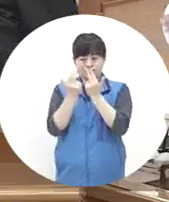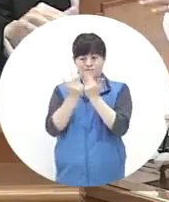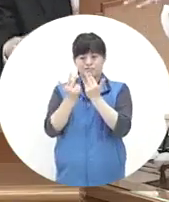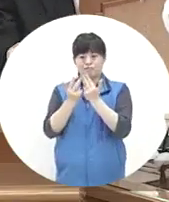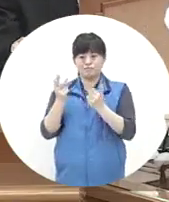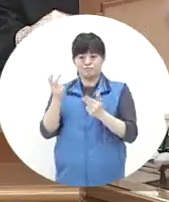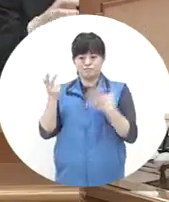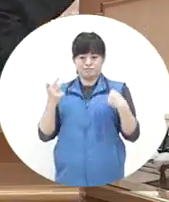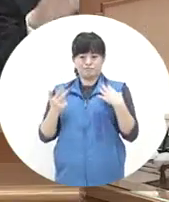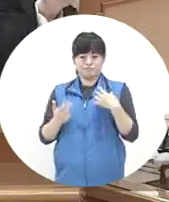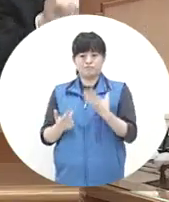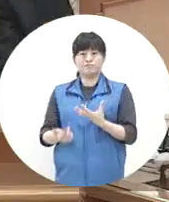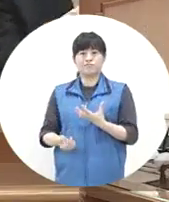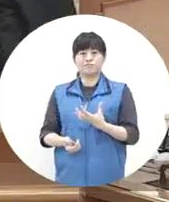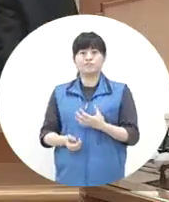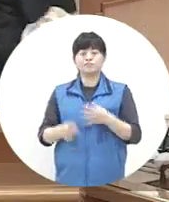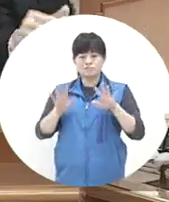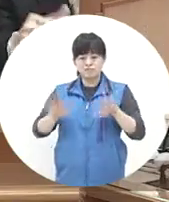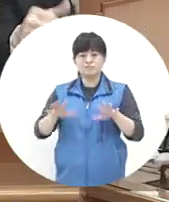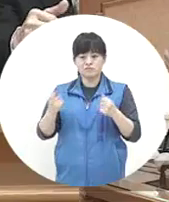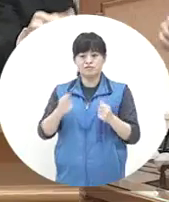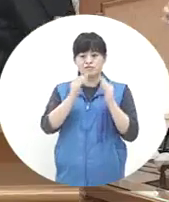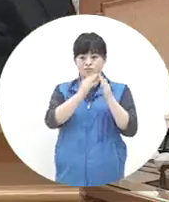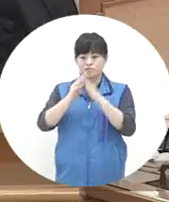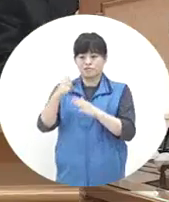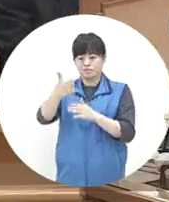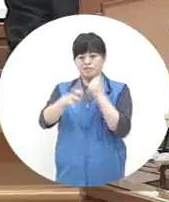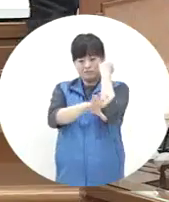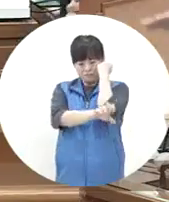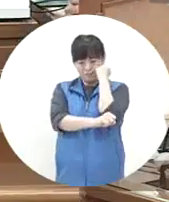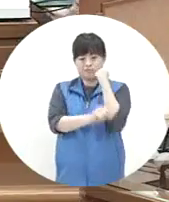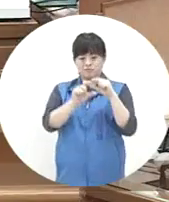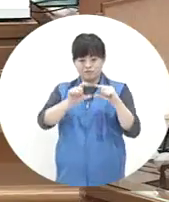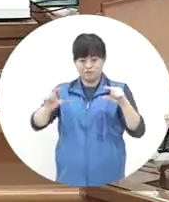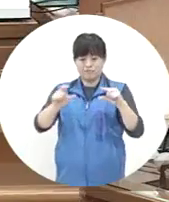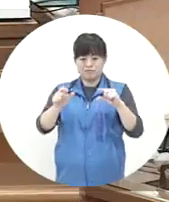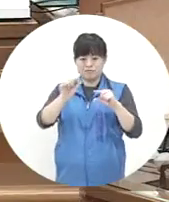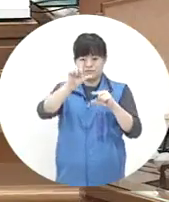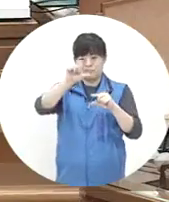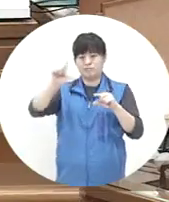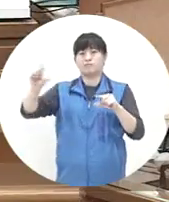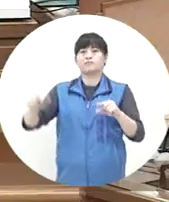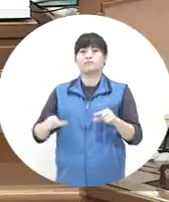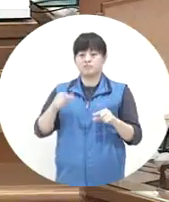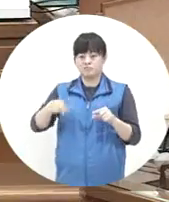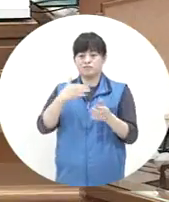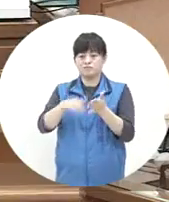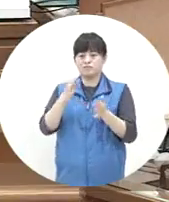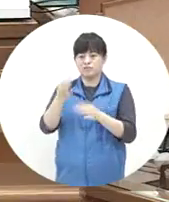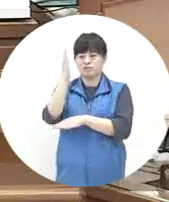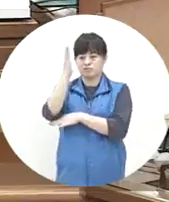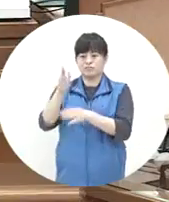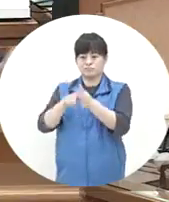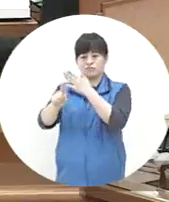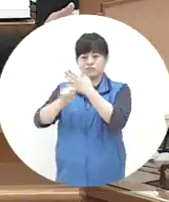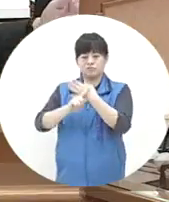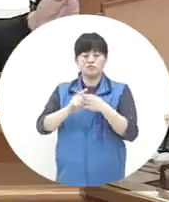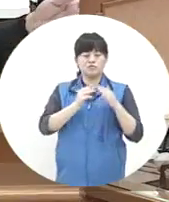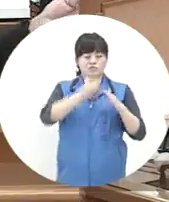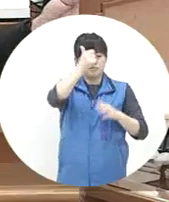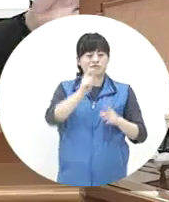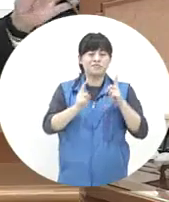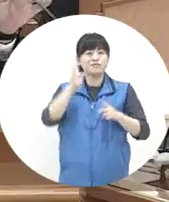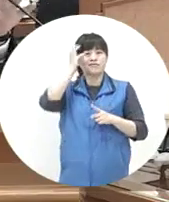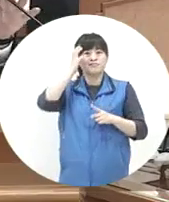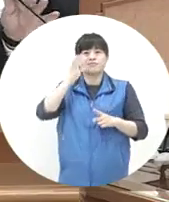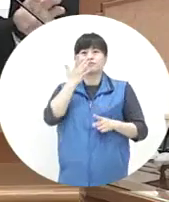维持现有各六都。该有基本的额度。 我知影，因为这吼，政财政局的专业，可能市长较无法度回答，